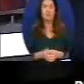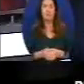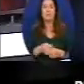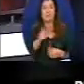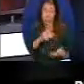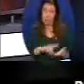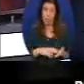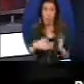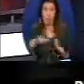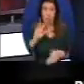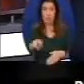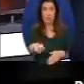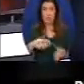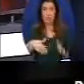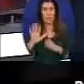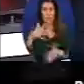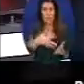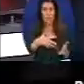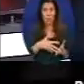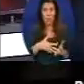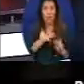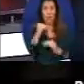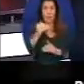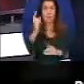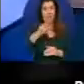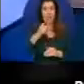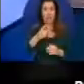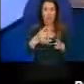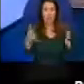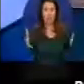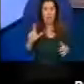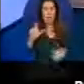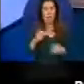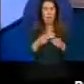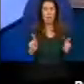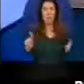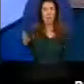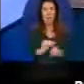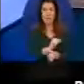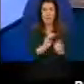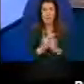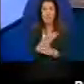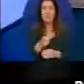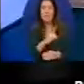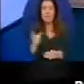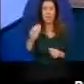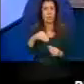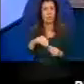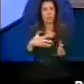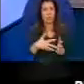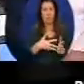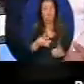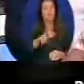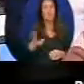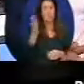יותר חוקרים, רמת ההרתעה תגדל. אבל הפתרון לחסל את התופעה זה לאו דווקא רק בהוספת חוקרים. יש פתרונות